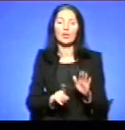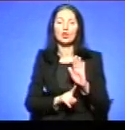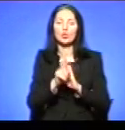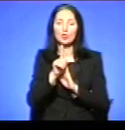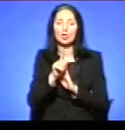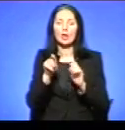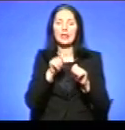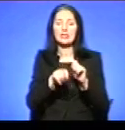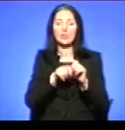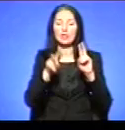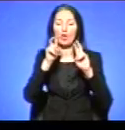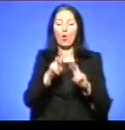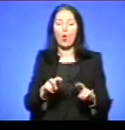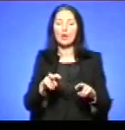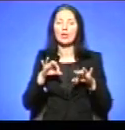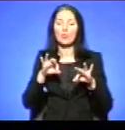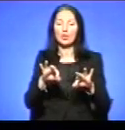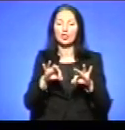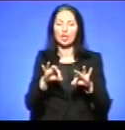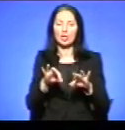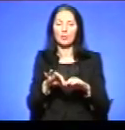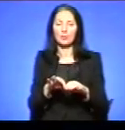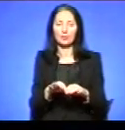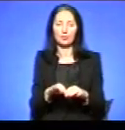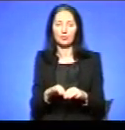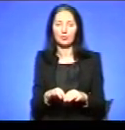Розпочинаємо експертний огляд транспортного засобу.